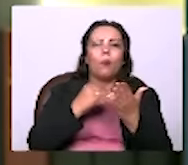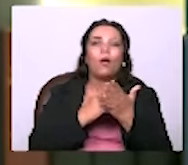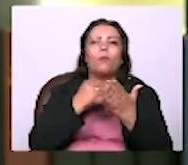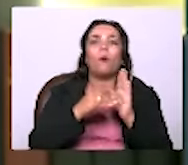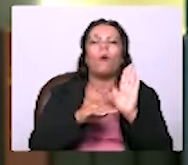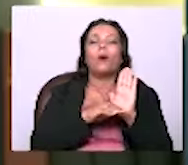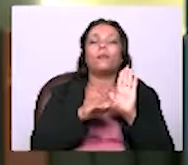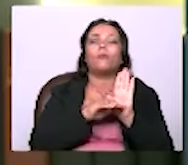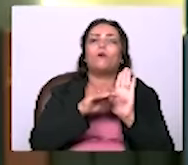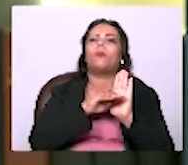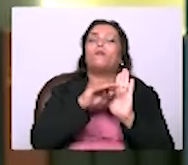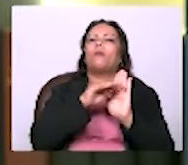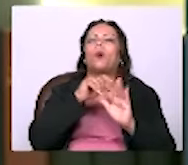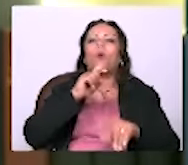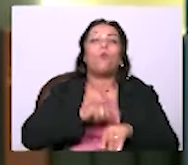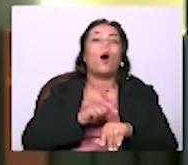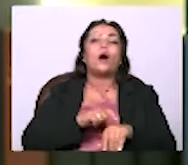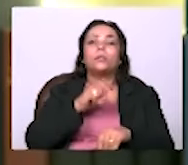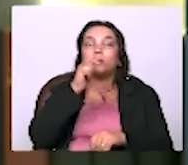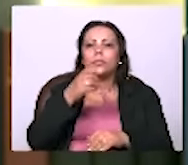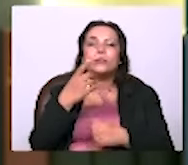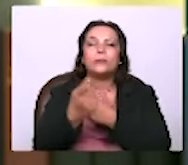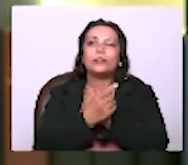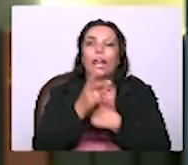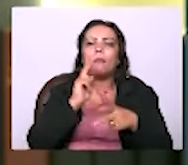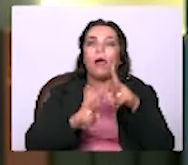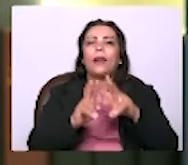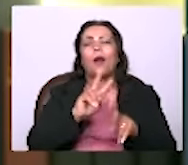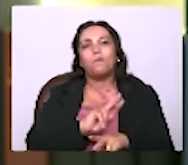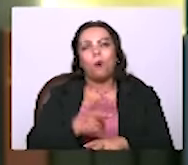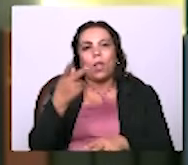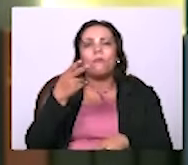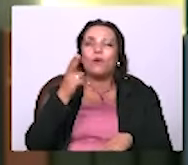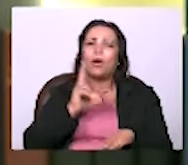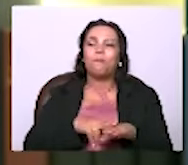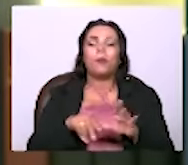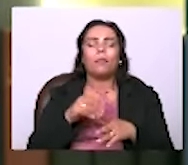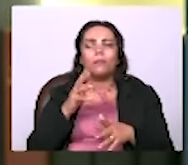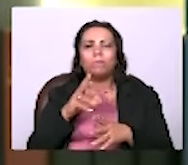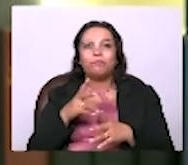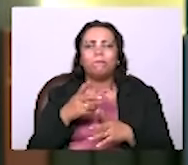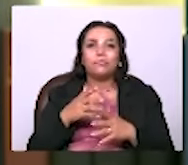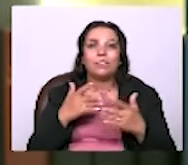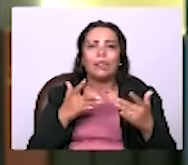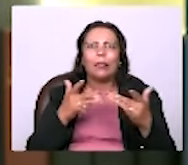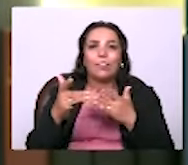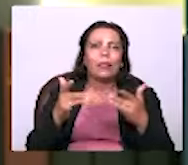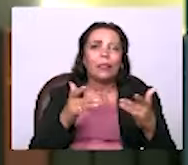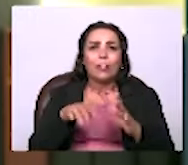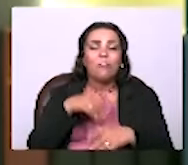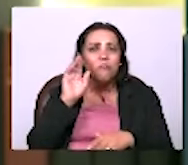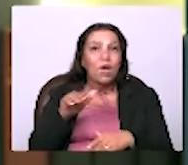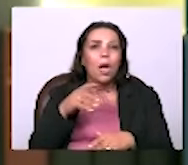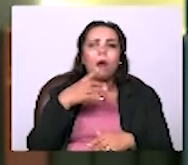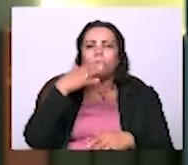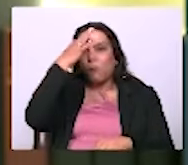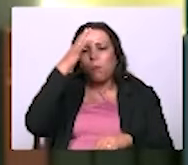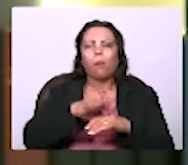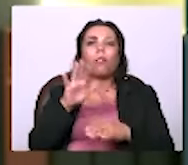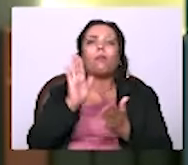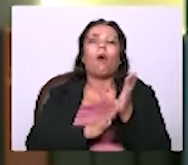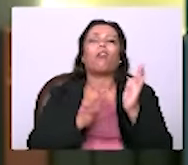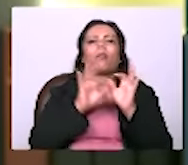ف بمرور الوقت يقدر يتعلم حاجه مختلفه طبعا التردد ده مرض خطير جدا و بنقابل ناس